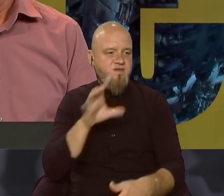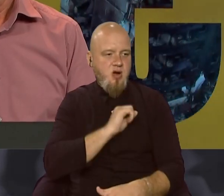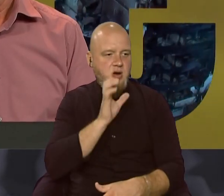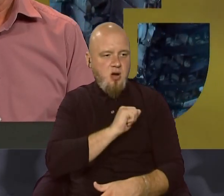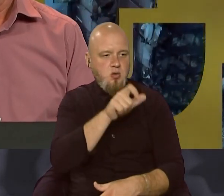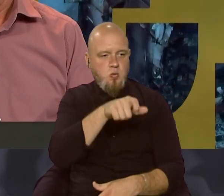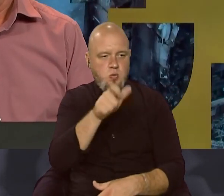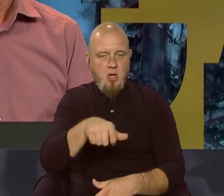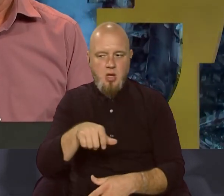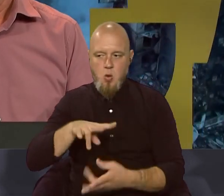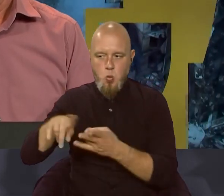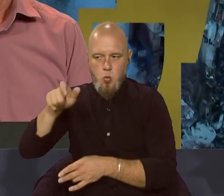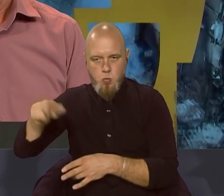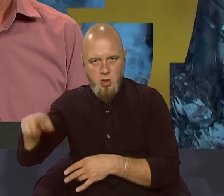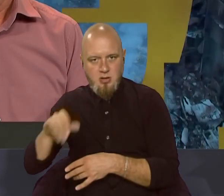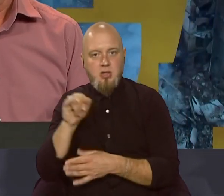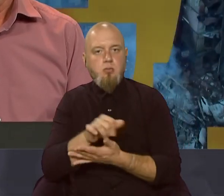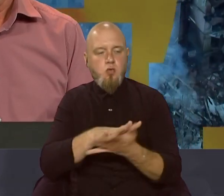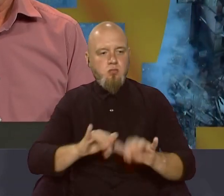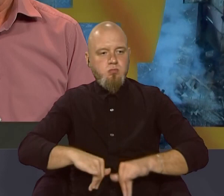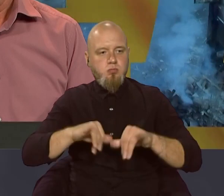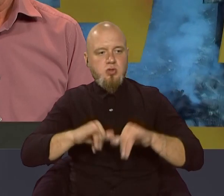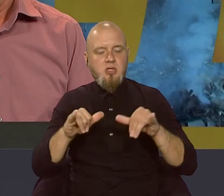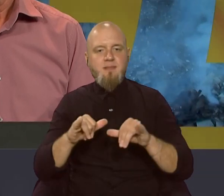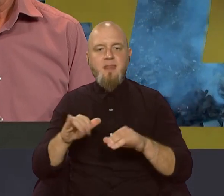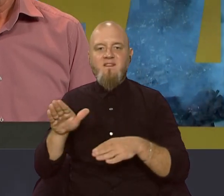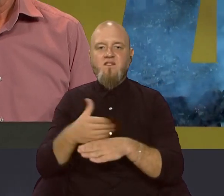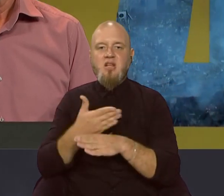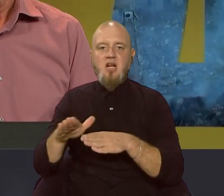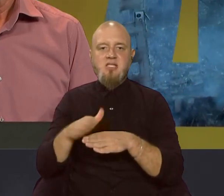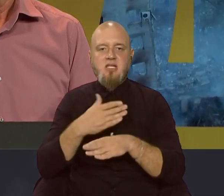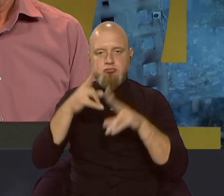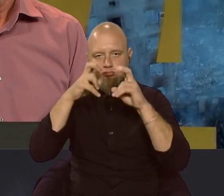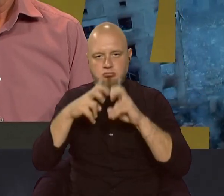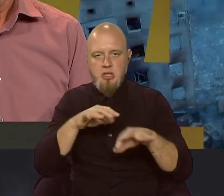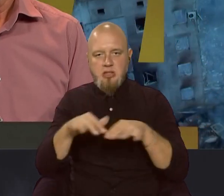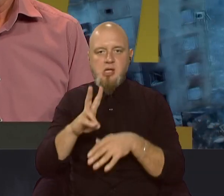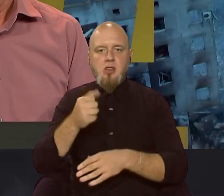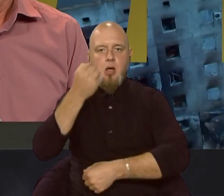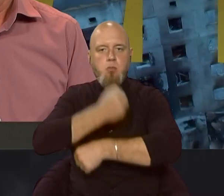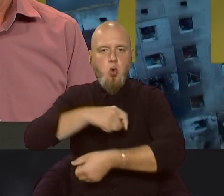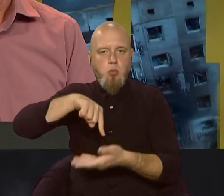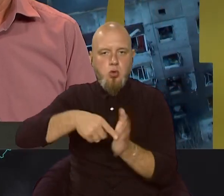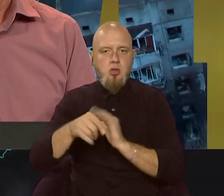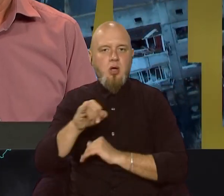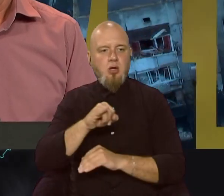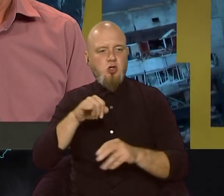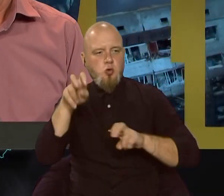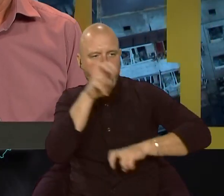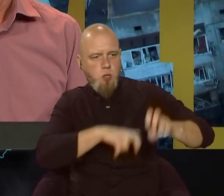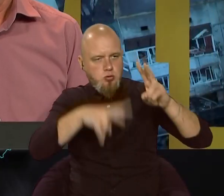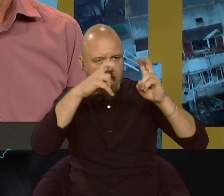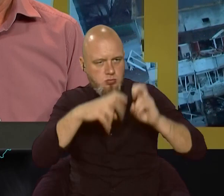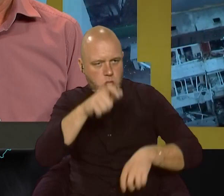людей окупанти і продовжують посилювати фільтраційні дії якраз і на блокпостах, і з обшуками людей.